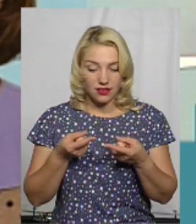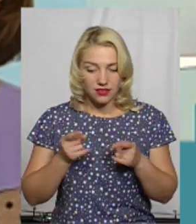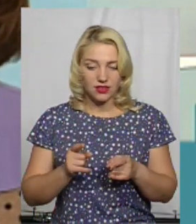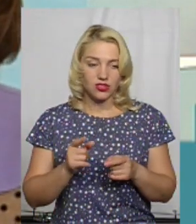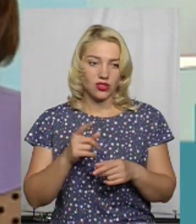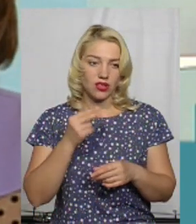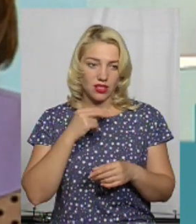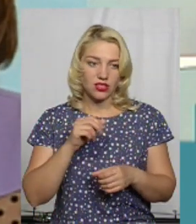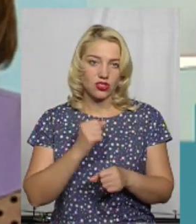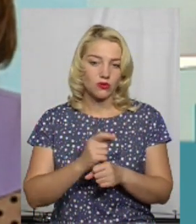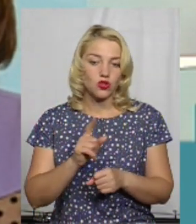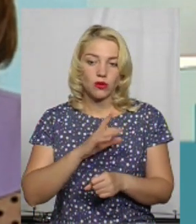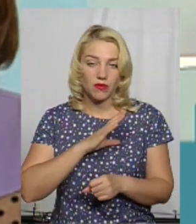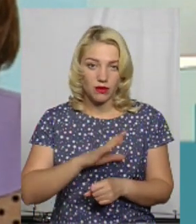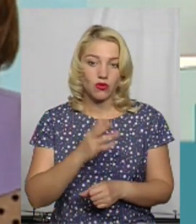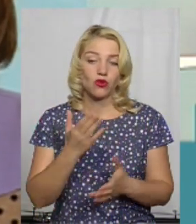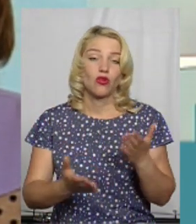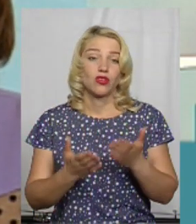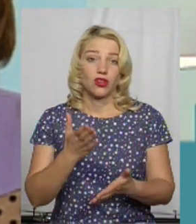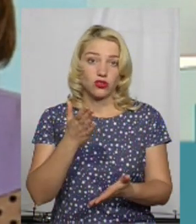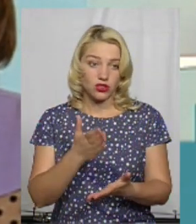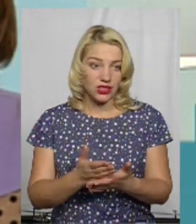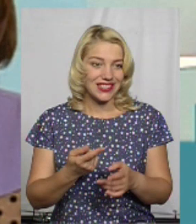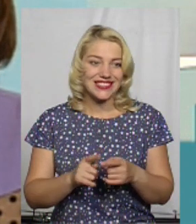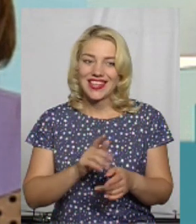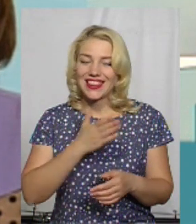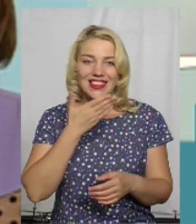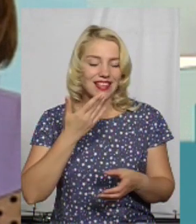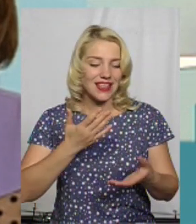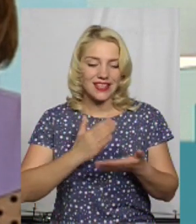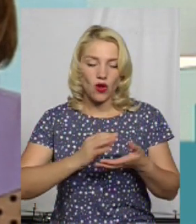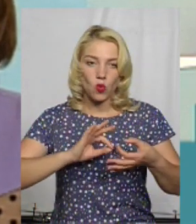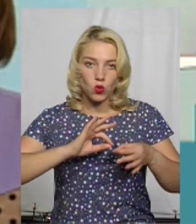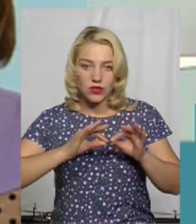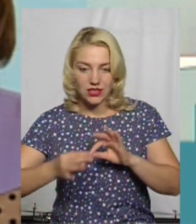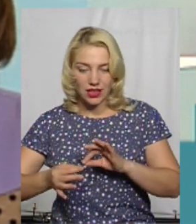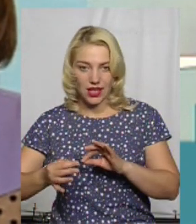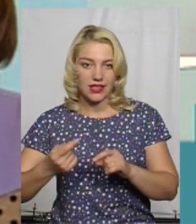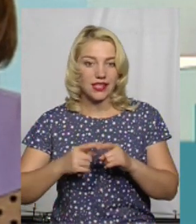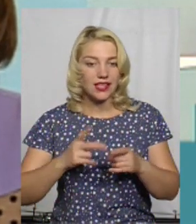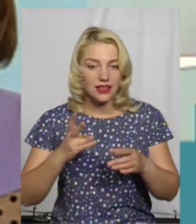краще зробити, щоб його не було, але якщо воно є, ну, це не є ускладнення. Тут треба ще розділяти,